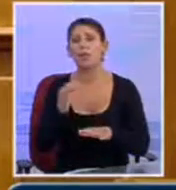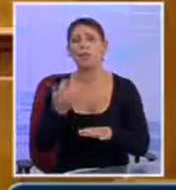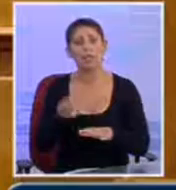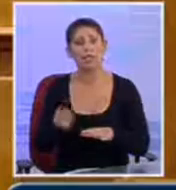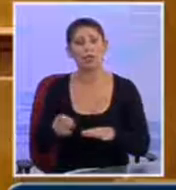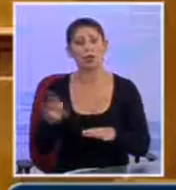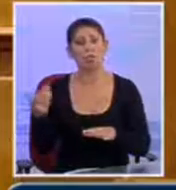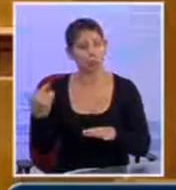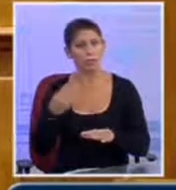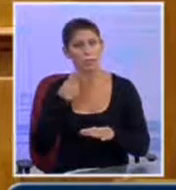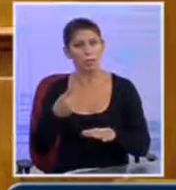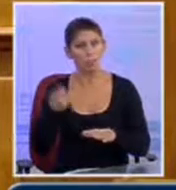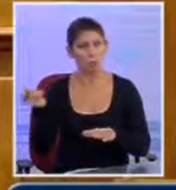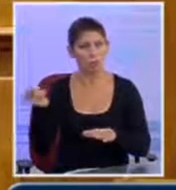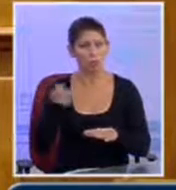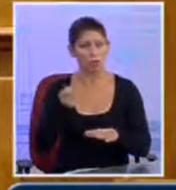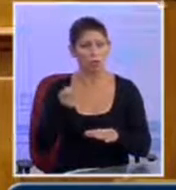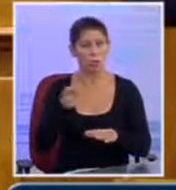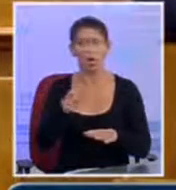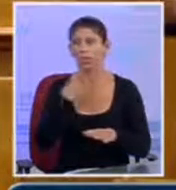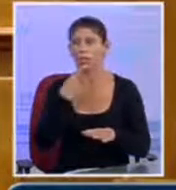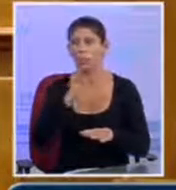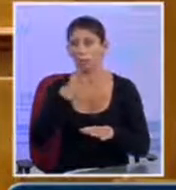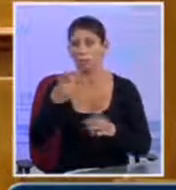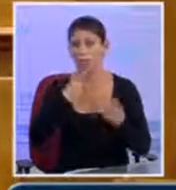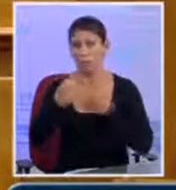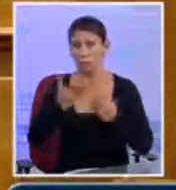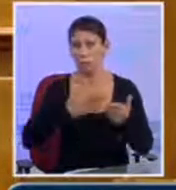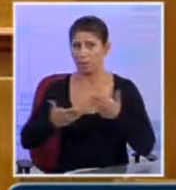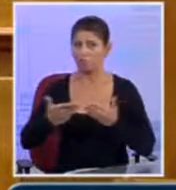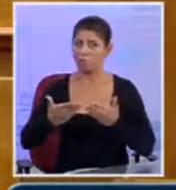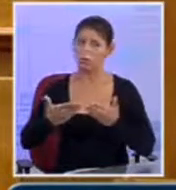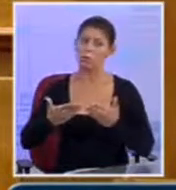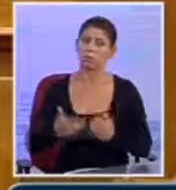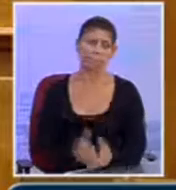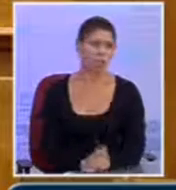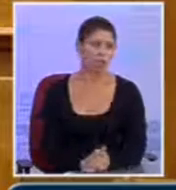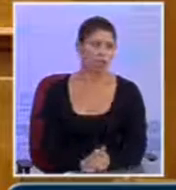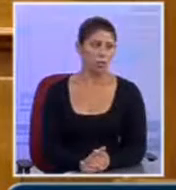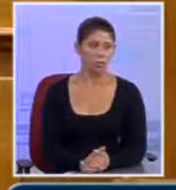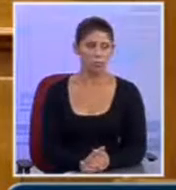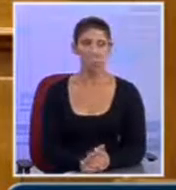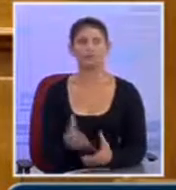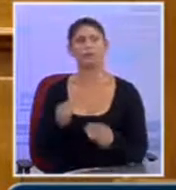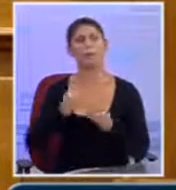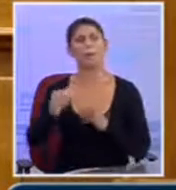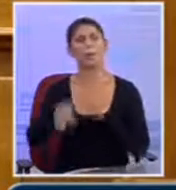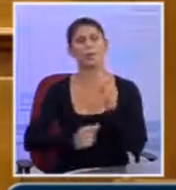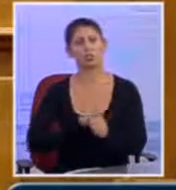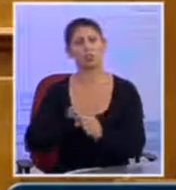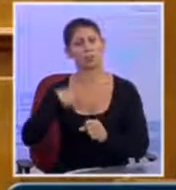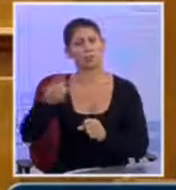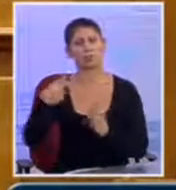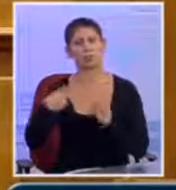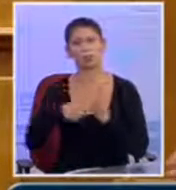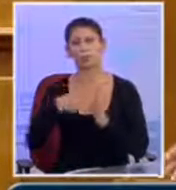που μόλις σας είπαμε το χρέος, δεν θίγω το θέμα της διαπραγμάτευσης που θα επακολουθήσει για το μακροχρόνιο χρέος, για το μετά το